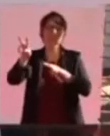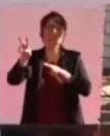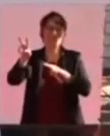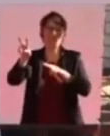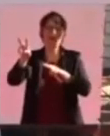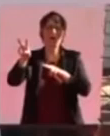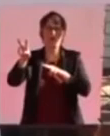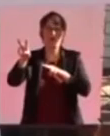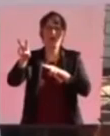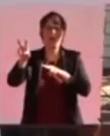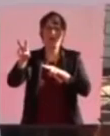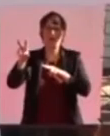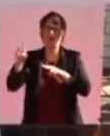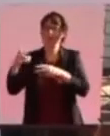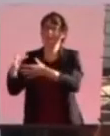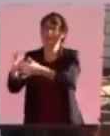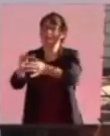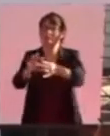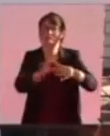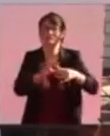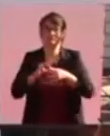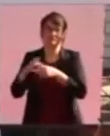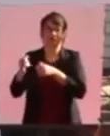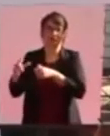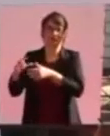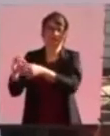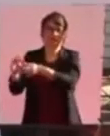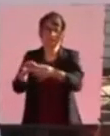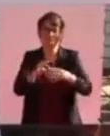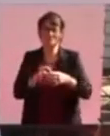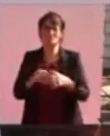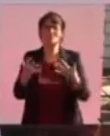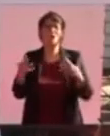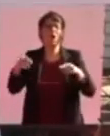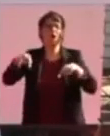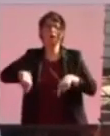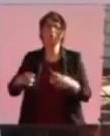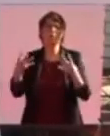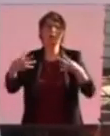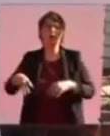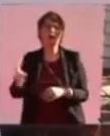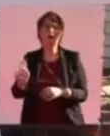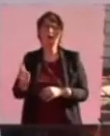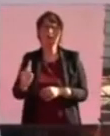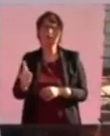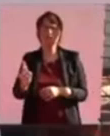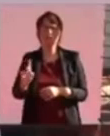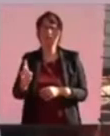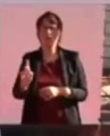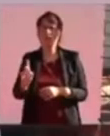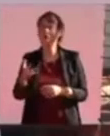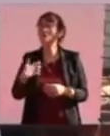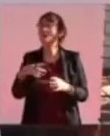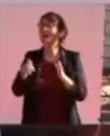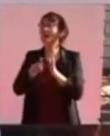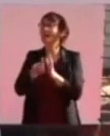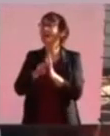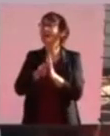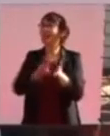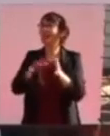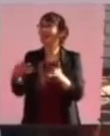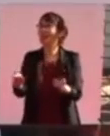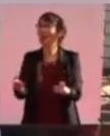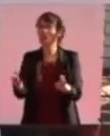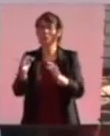tra le agenzie sono lettera morta non è uscito ad oggi alcun decreto attuativo la